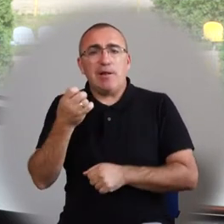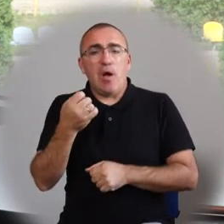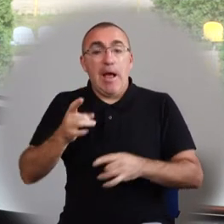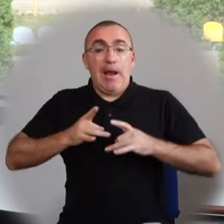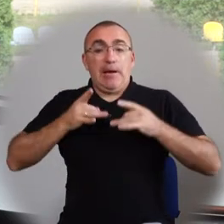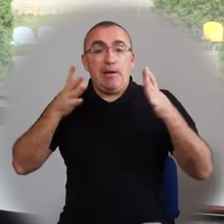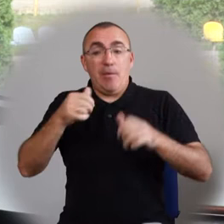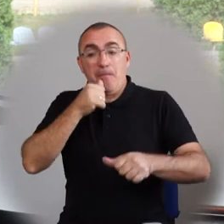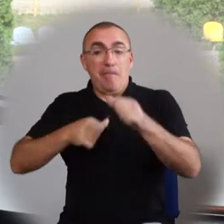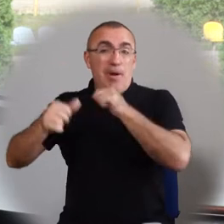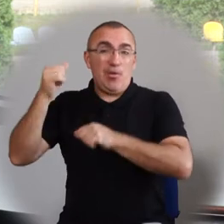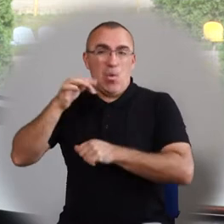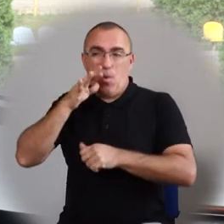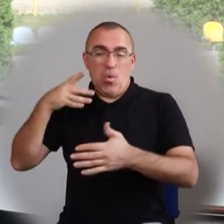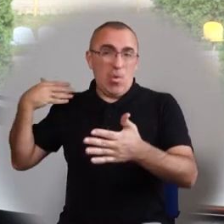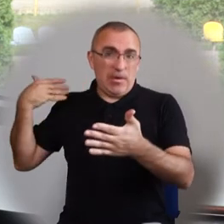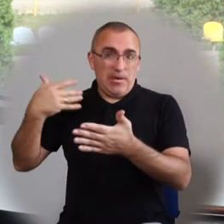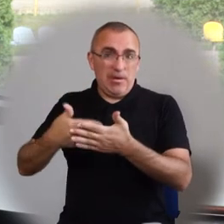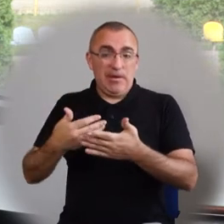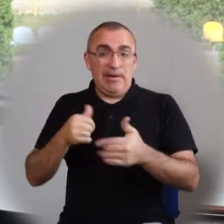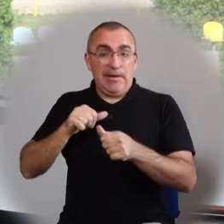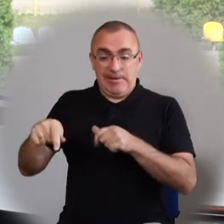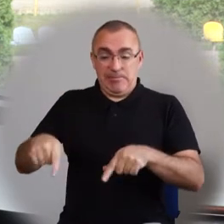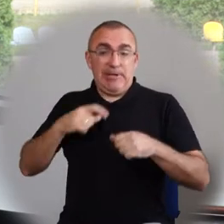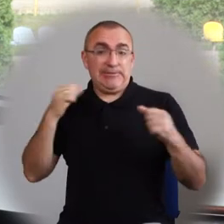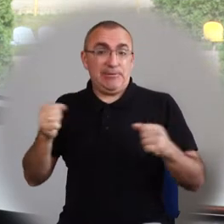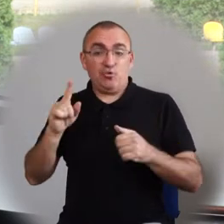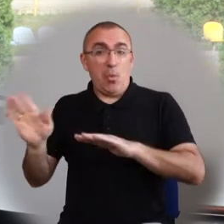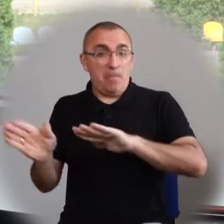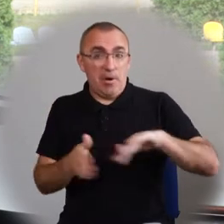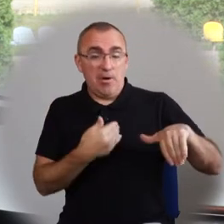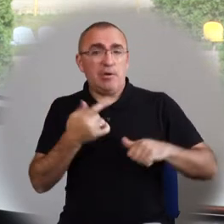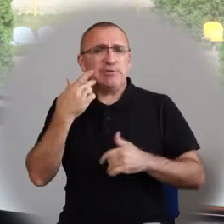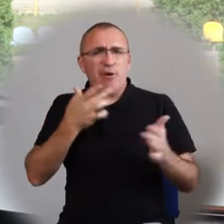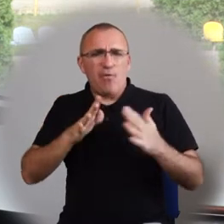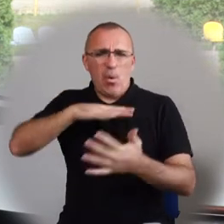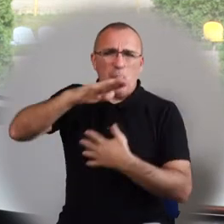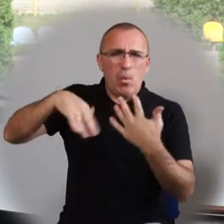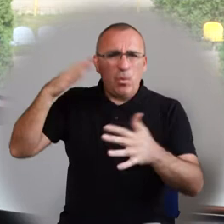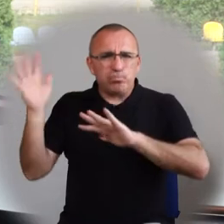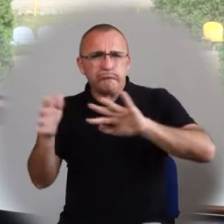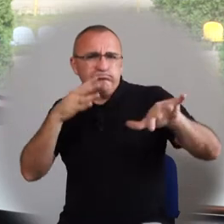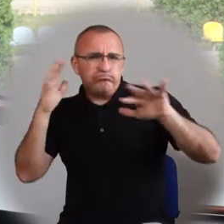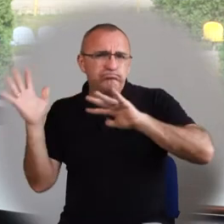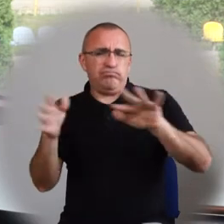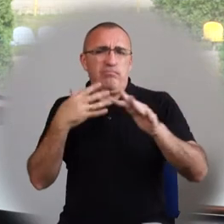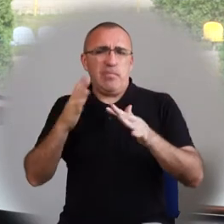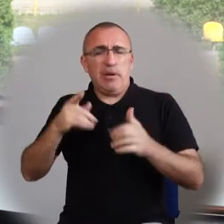на Різдво в минулі роки, окрім цієї зими, що минула, завжди хурделило.